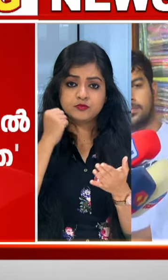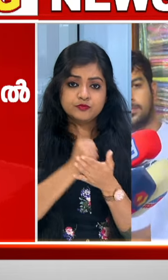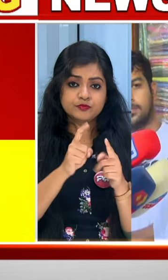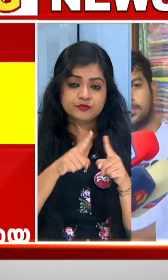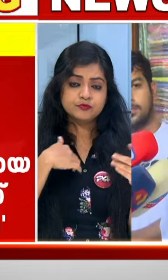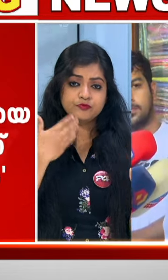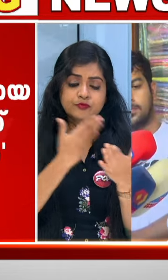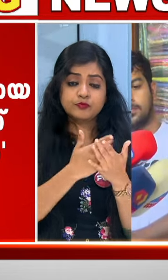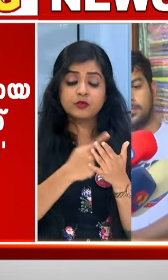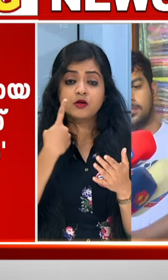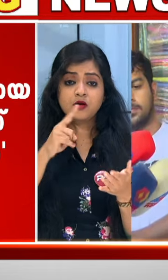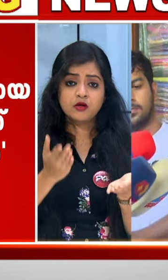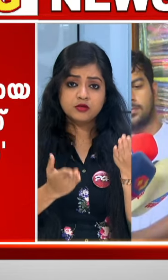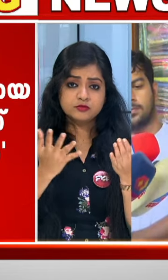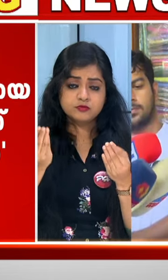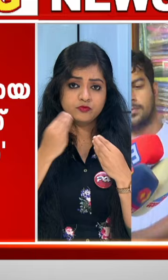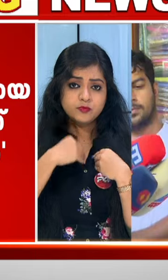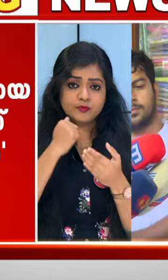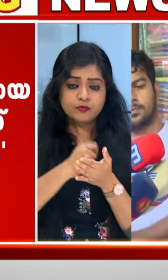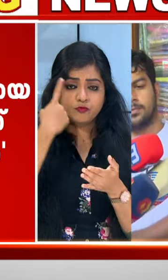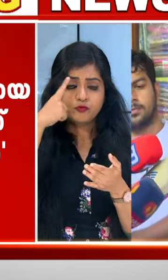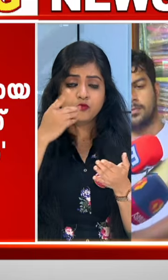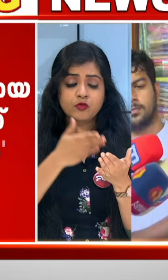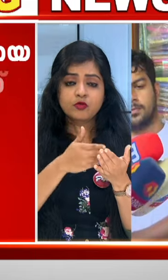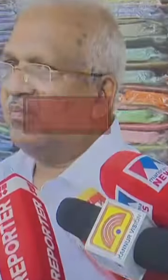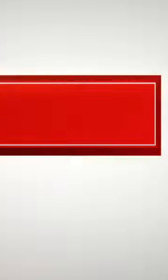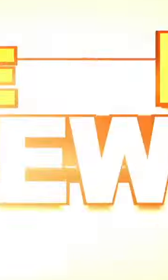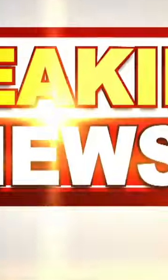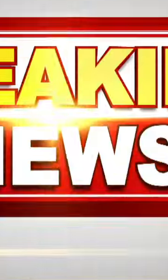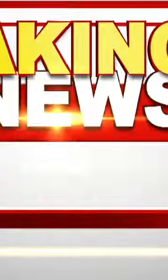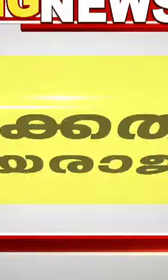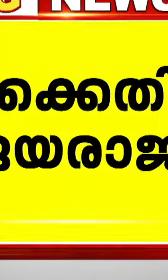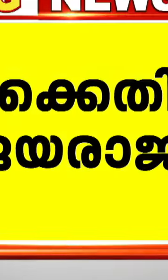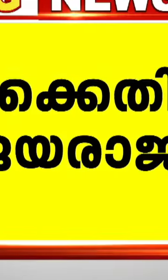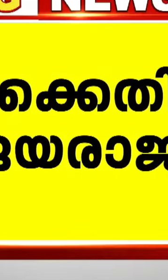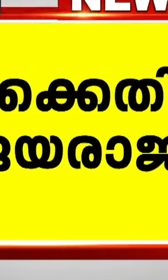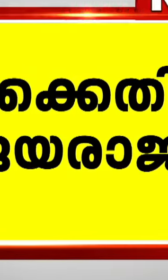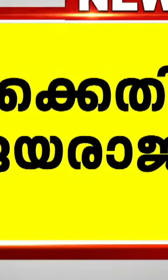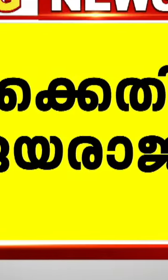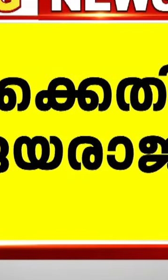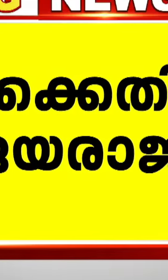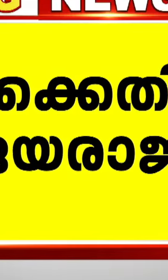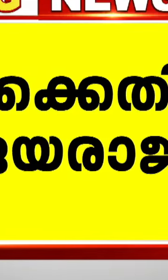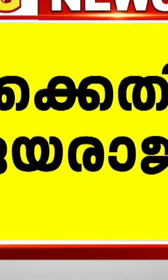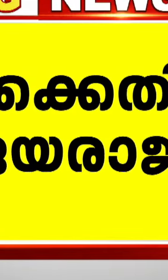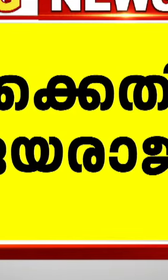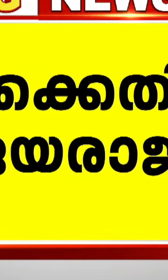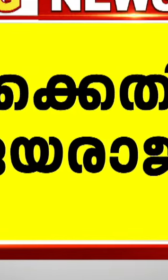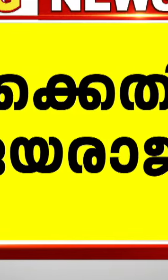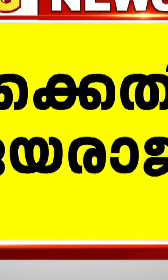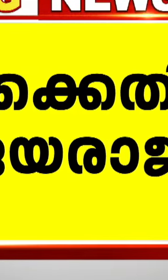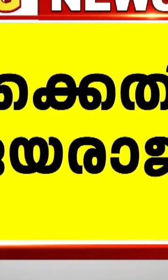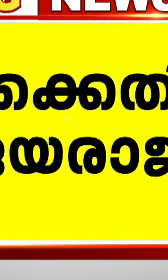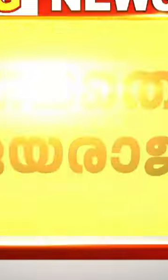നീതി ഉറപ്പാക്കുന്നതിന് വേണ്ടി ഇത്തരമൊരു നടപടിക്രമങ്ങളിൽ അസാധാരണത്വം വന്നതായി എനിക്ക് ബോധ്യപ്പെട്ടതിനെ